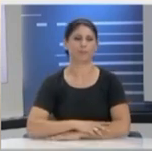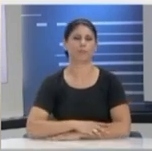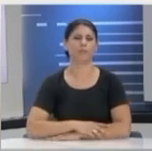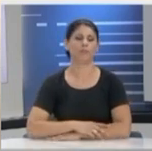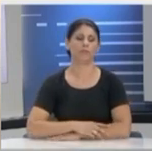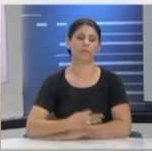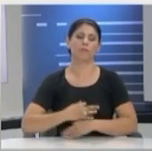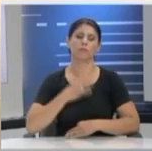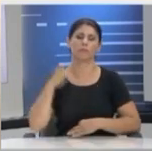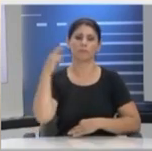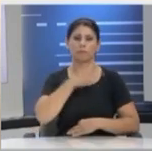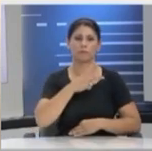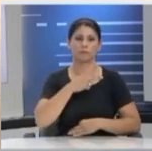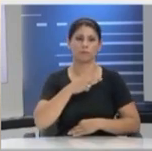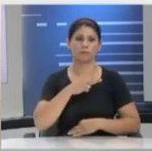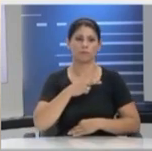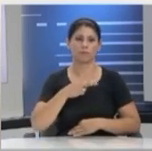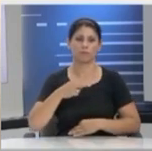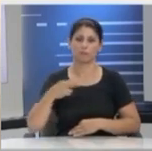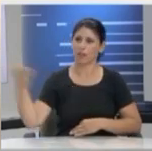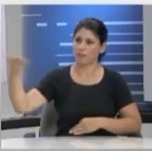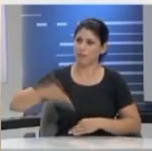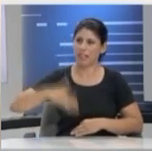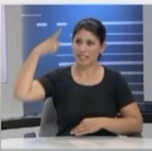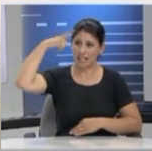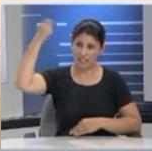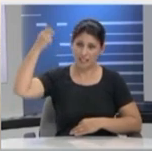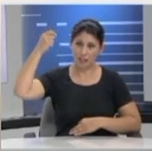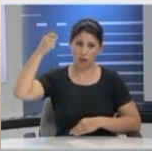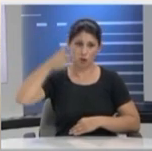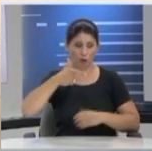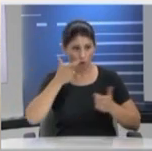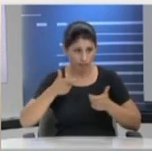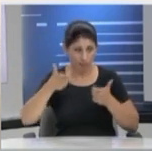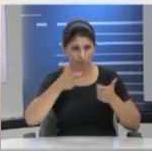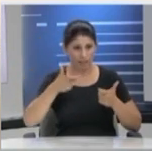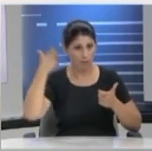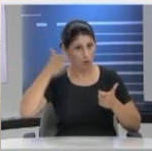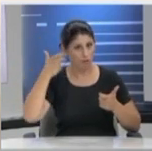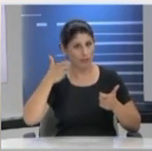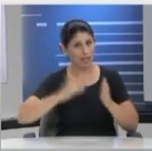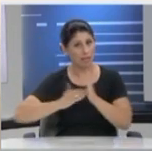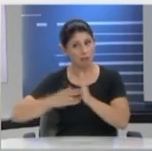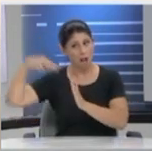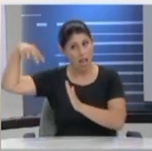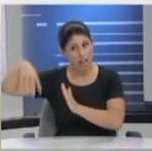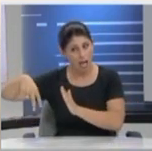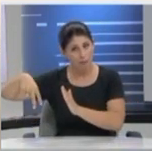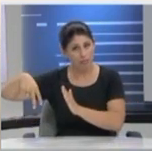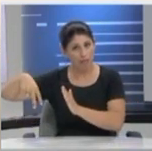Κύριε Πρωθυπουργέ, μου βάλατε το Λύκο να φυλάει τα πρόβατα. Υπάλληλο της Lambda Development, τον